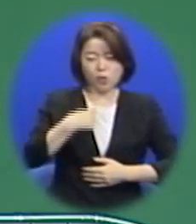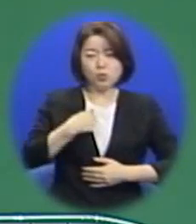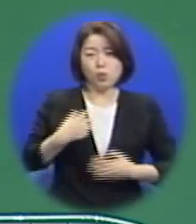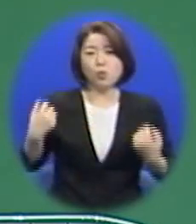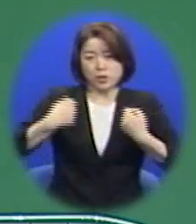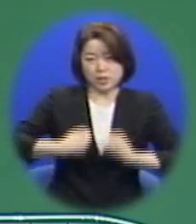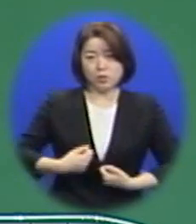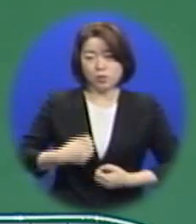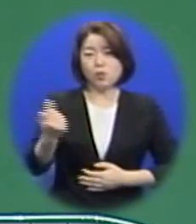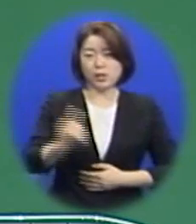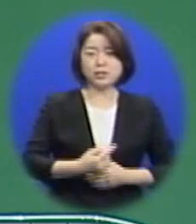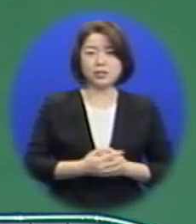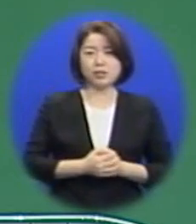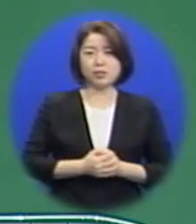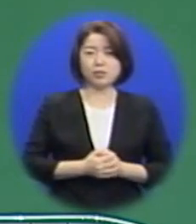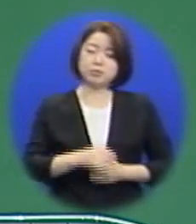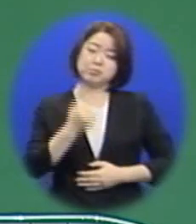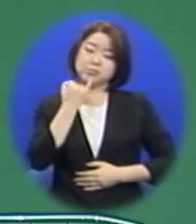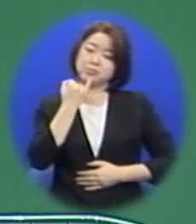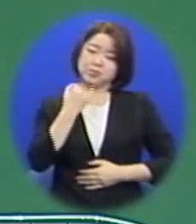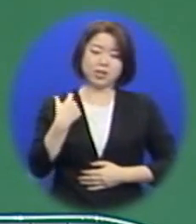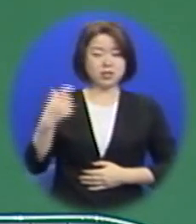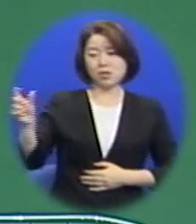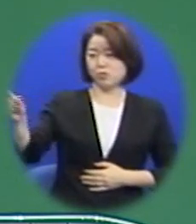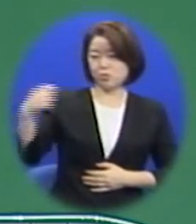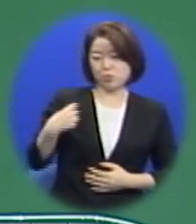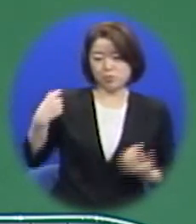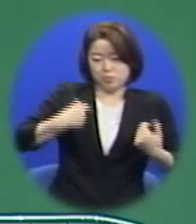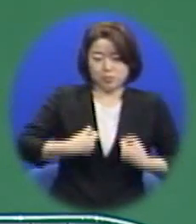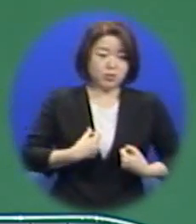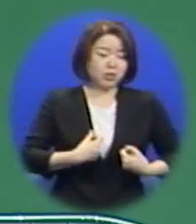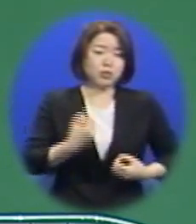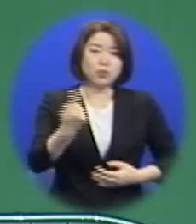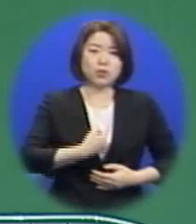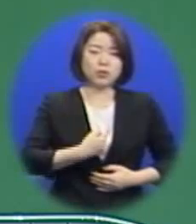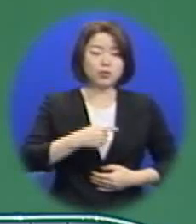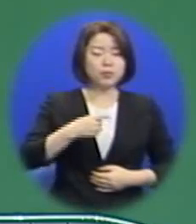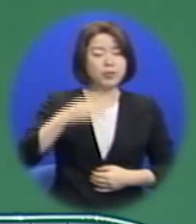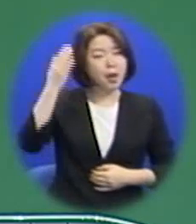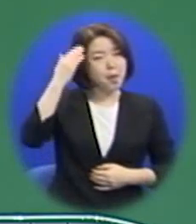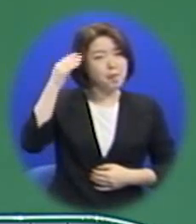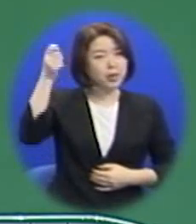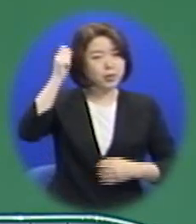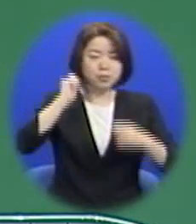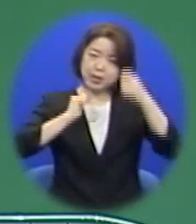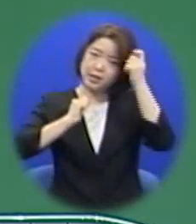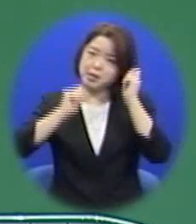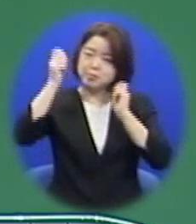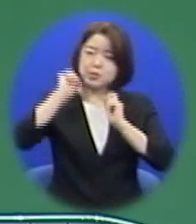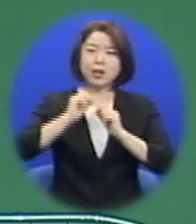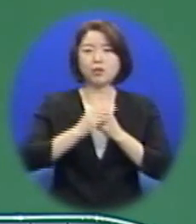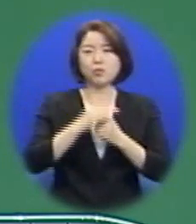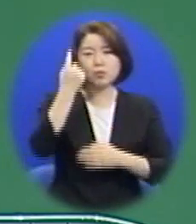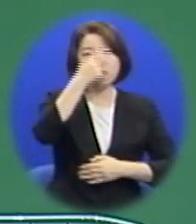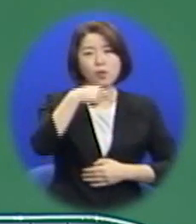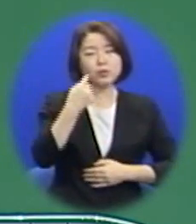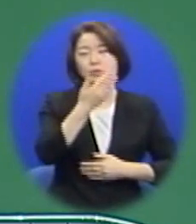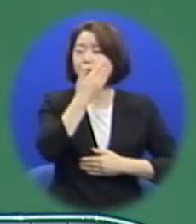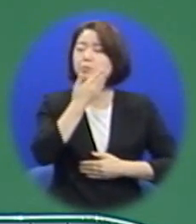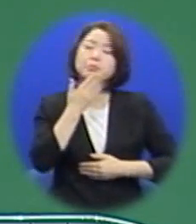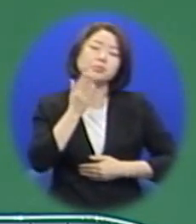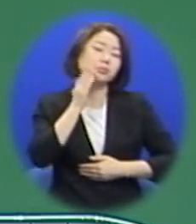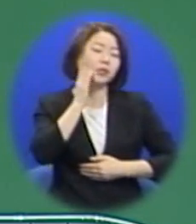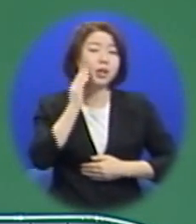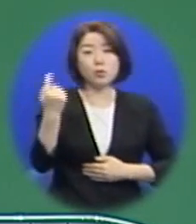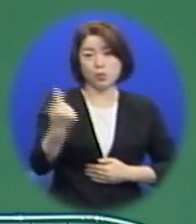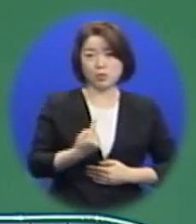있는 옷 중에서 그래도 제일 괜찮은 옷을 꺼내 입으셨을 거예요. 머리도 다듬고 그리고 얼굴도 다듬고